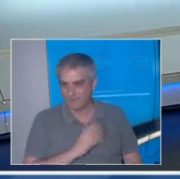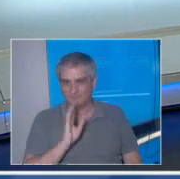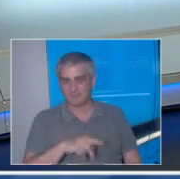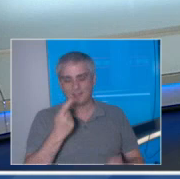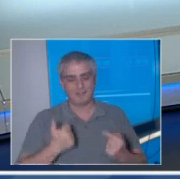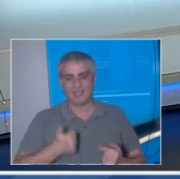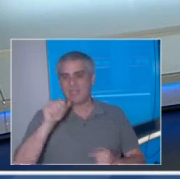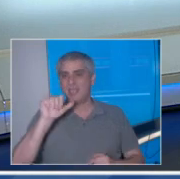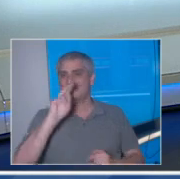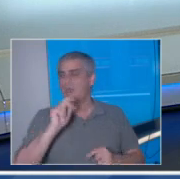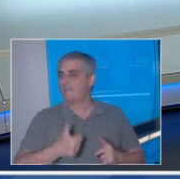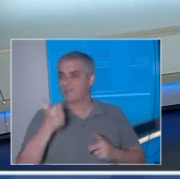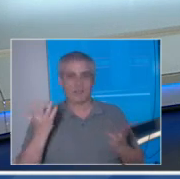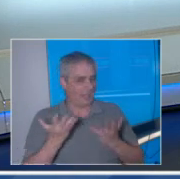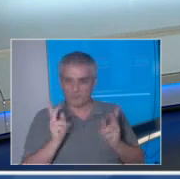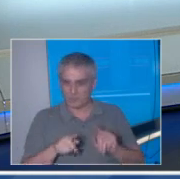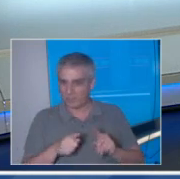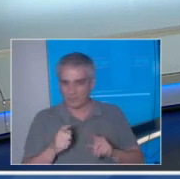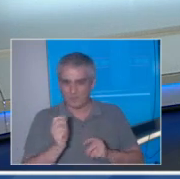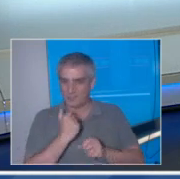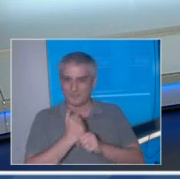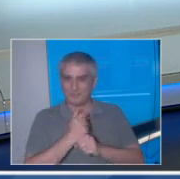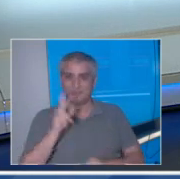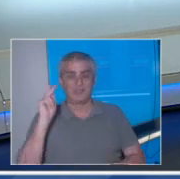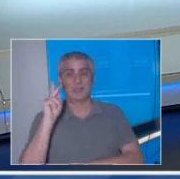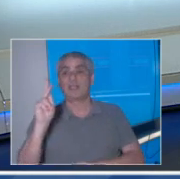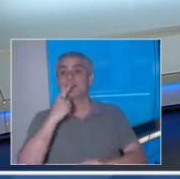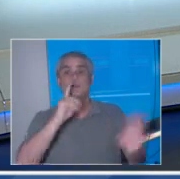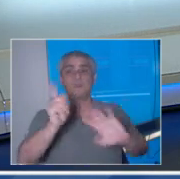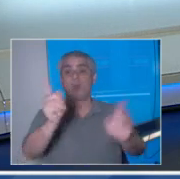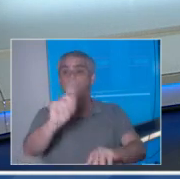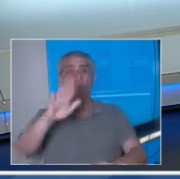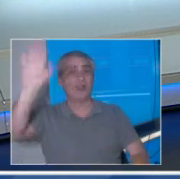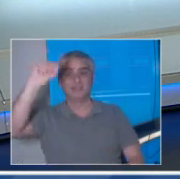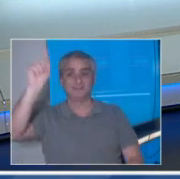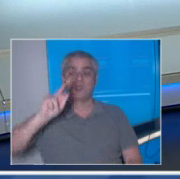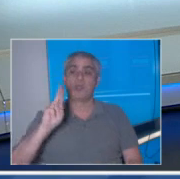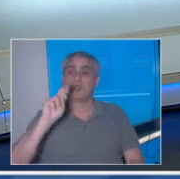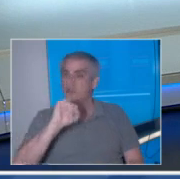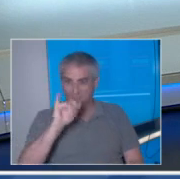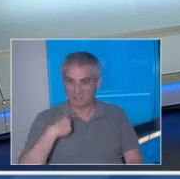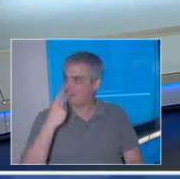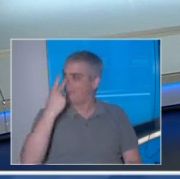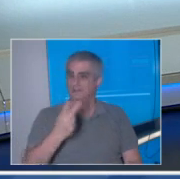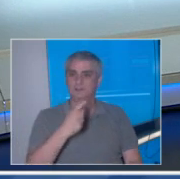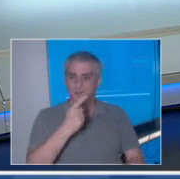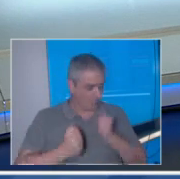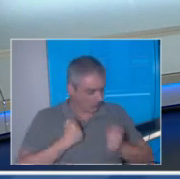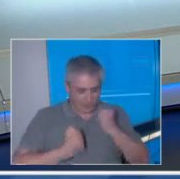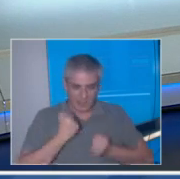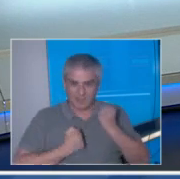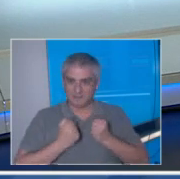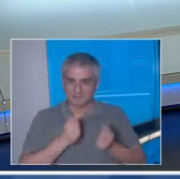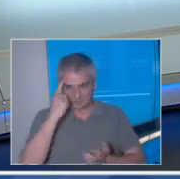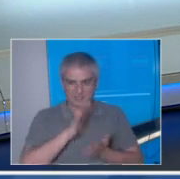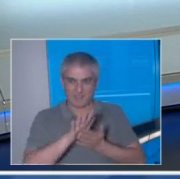מנהל הוועדה. איך הוא יחד? וכל פעם קארין אלהרר אומרת, לא, לא, לא, קרויזר לא הצביע. קרויזר לא הצביע. אני ראיתי. הוא רץ בשטף.